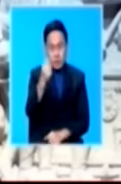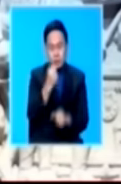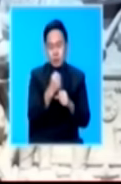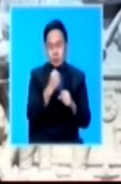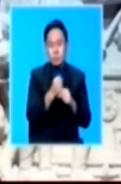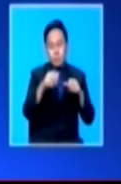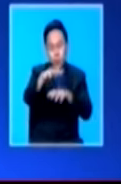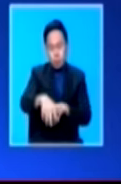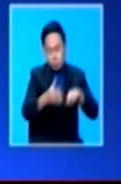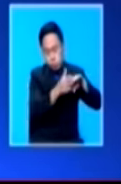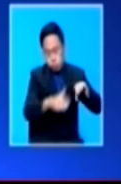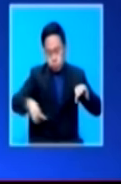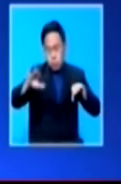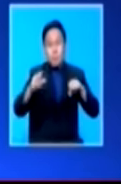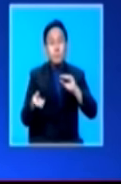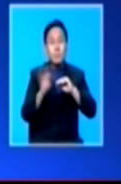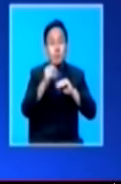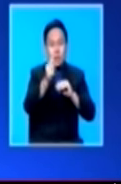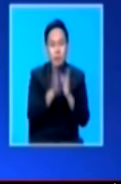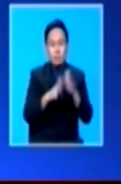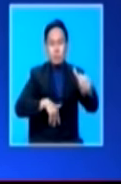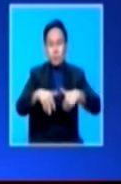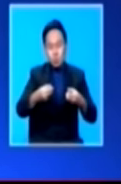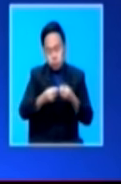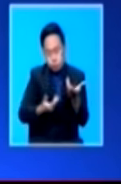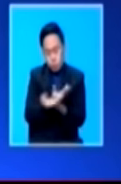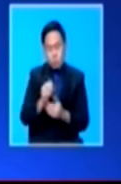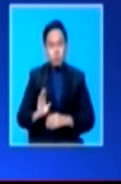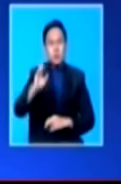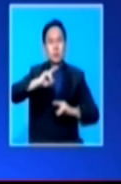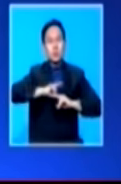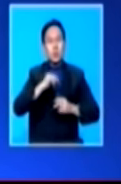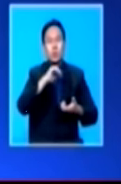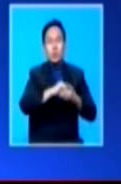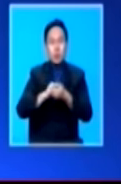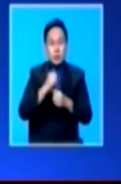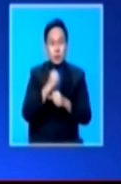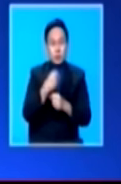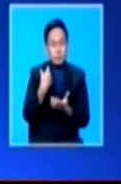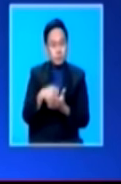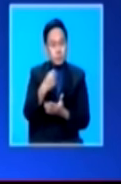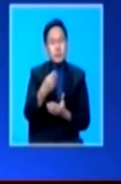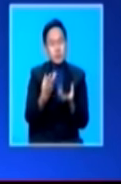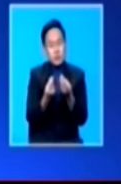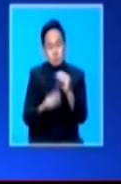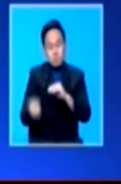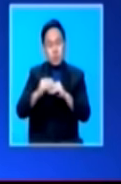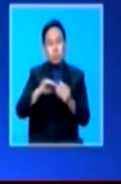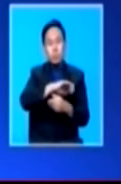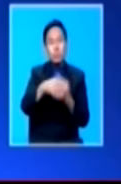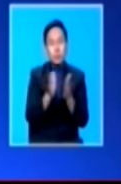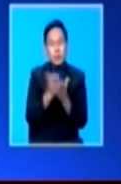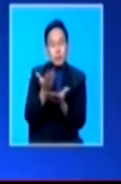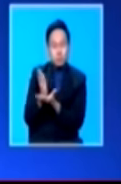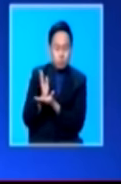และมีชาวบ้านมาร่วมมือมีภาคธุรกิจเอกชนมาซื้อพื้นที่จัดหาพื้นที่เพิ่มเติมให้นะครับร่วมกันบริจา